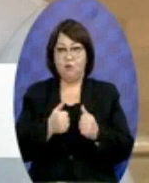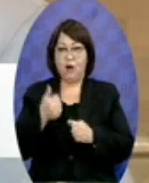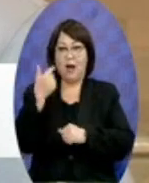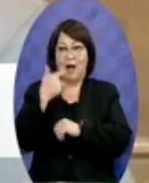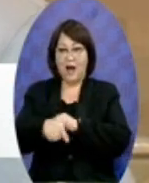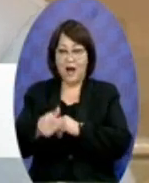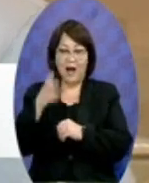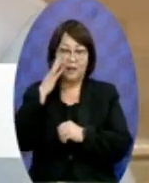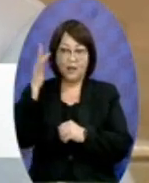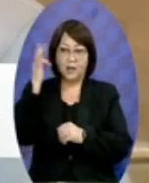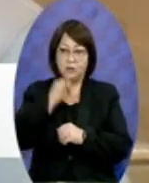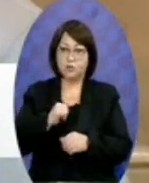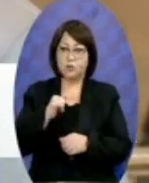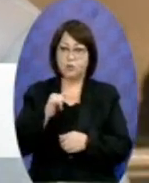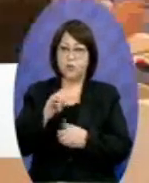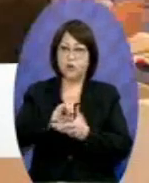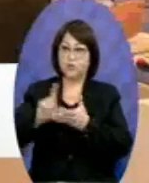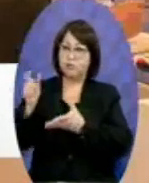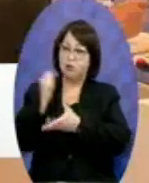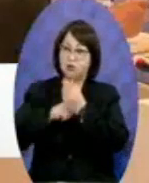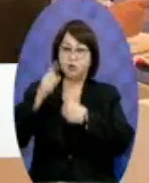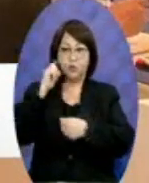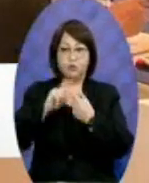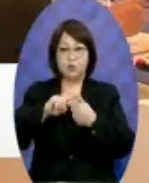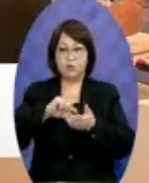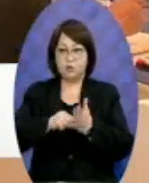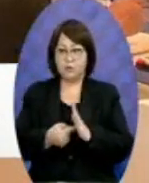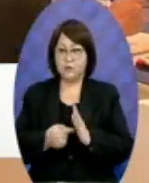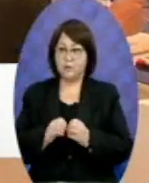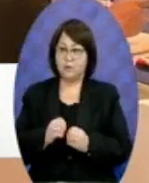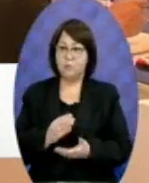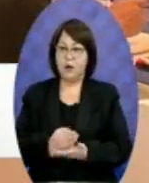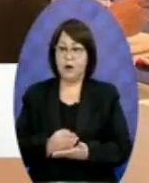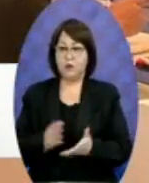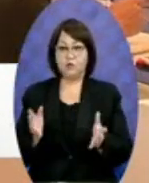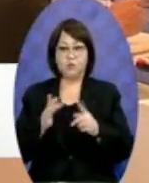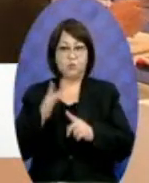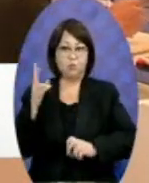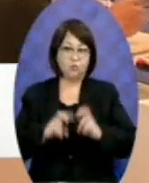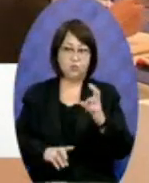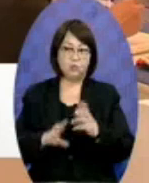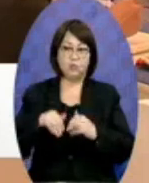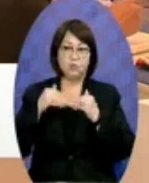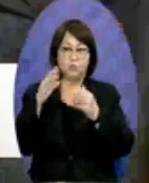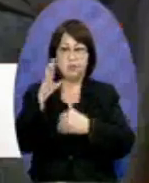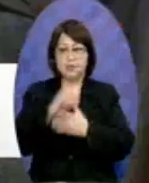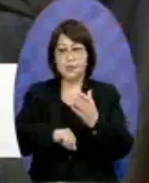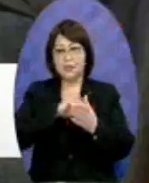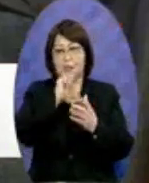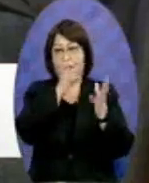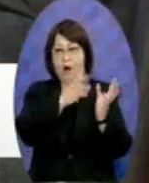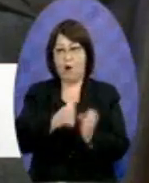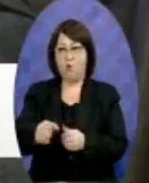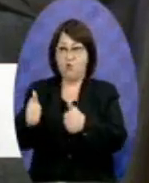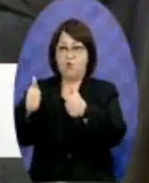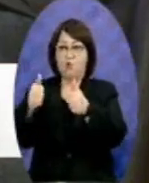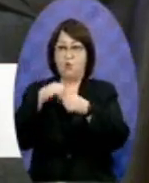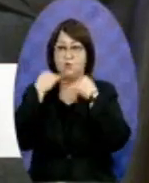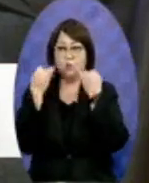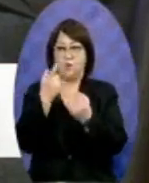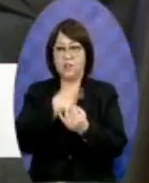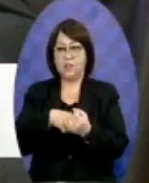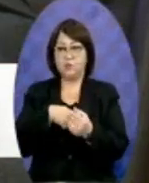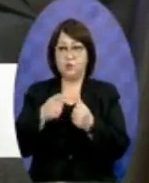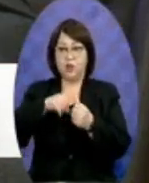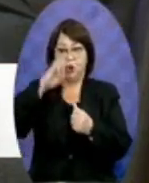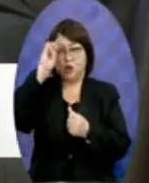зээл рүү юм гаргая гэсэн тооцоотой үзээд. За өнөөдөр жижиг дунд үйлдвэрлэлийг хөгжүүлэх сангаас зээл авсан гэх зарим улсын урлын гишүүдийн нэрсийг олон